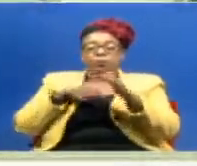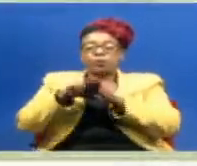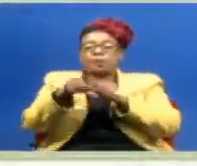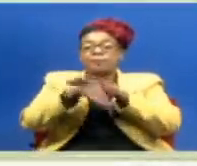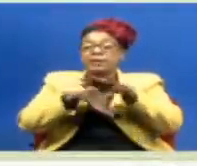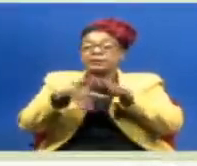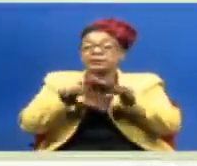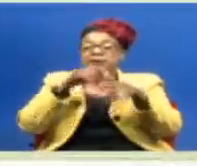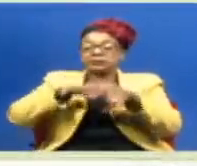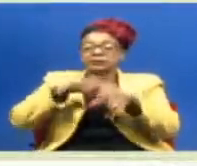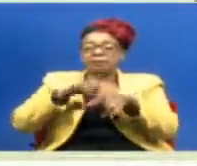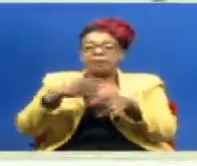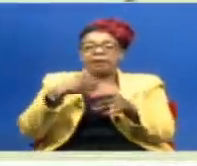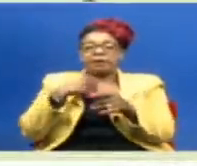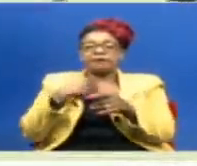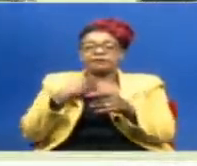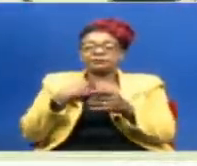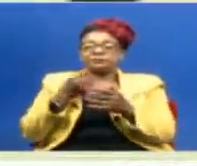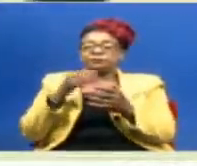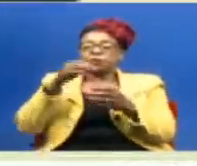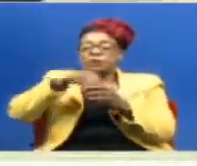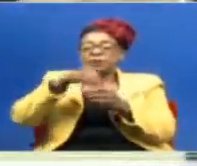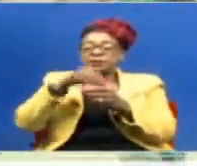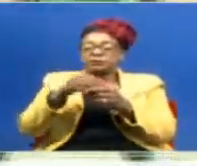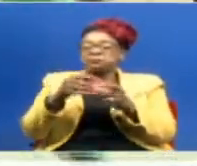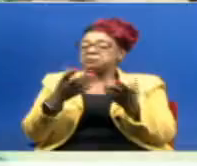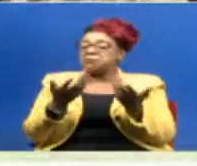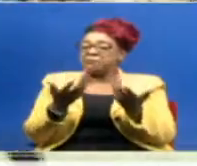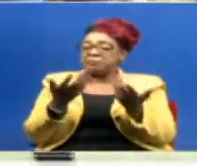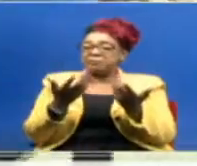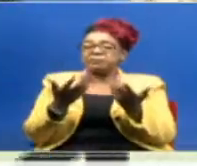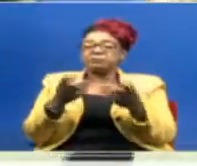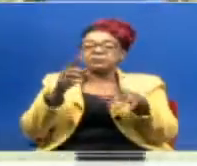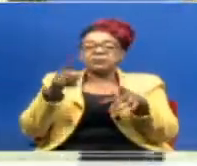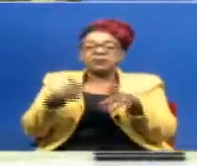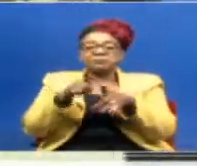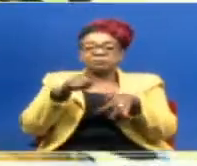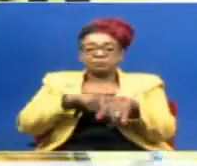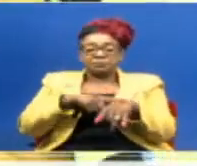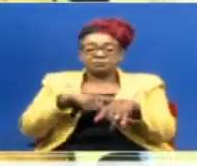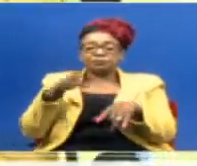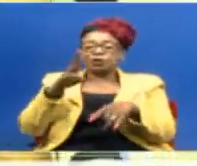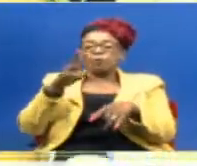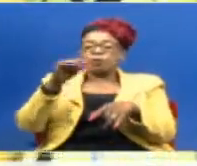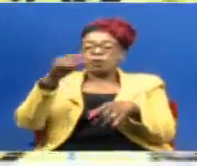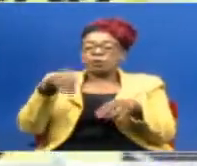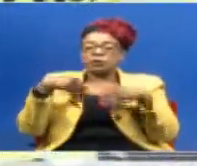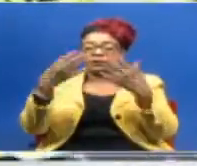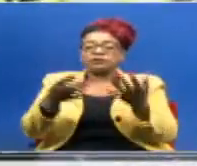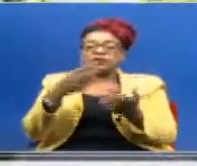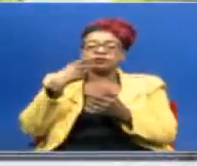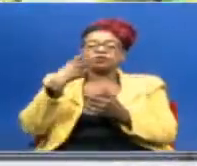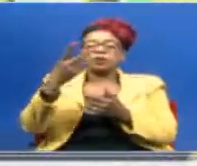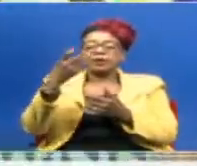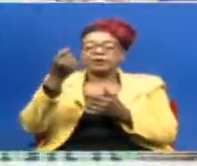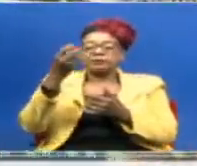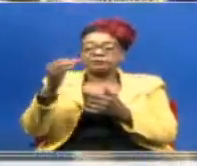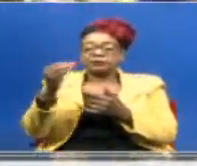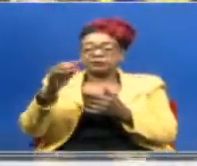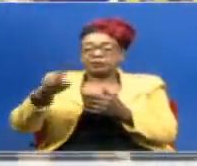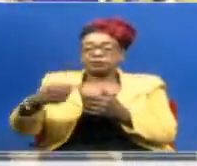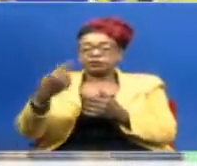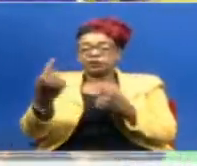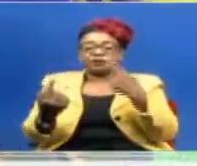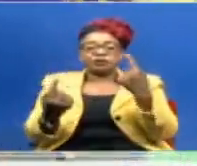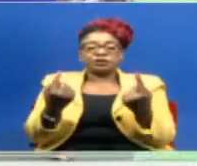sare ya bao moja ndani ya muda wa kawaida. Obunga na Plateau walituzwa shilingi 1250 kila mmoja.